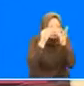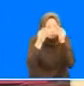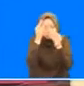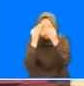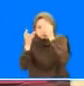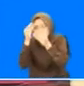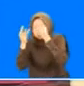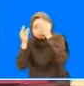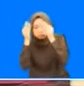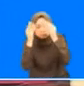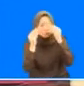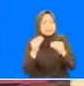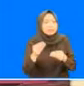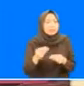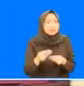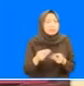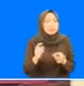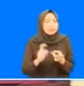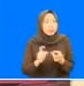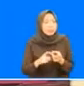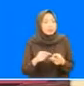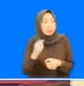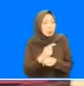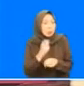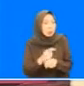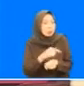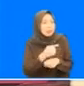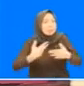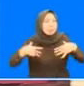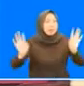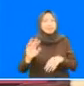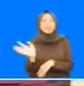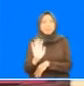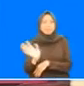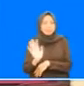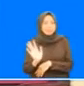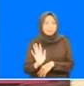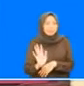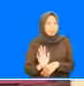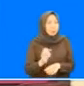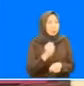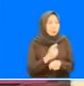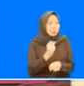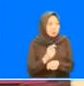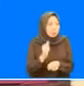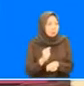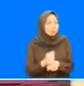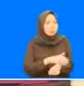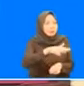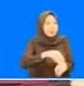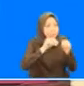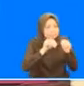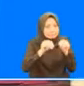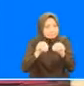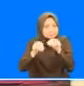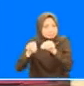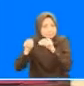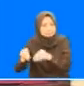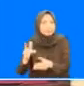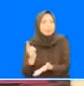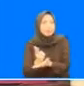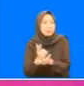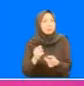Saya belajar dari para guru yang tidak menyerah untuk memastikan bahwa pembelajaran tetap berlangsung. Serta